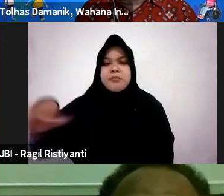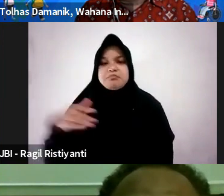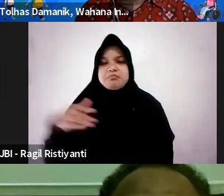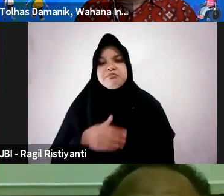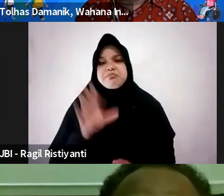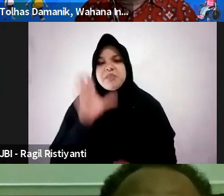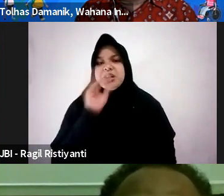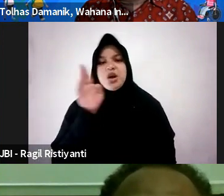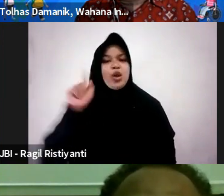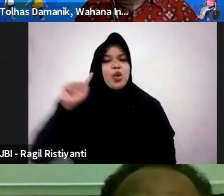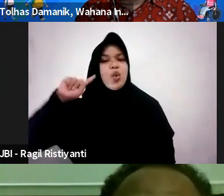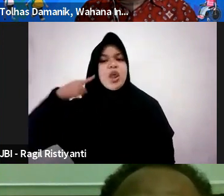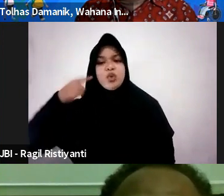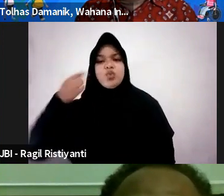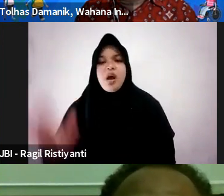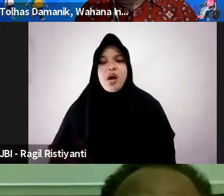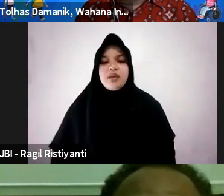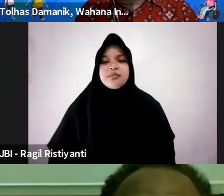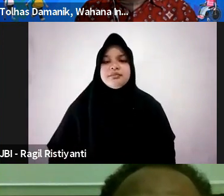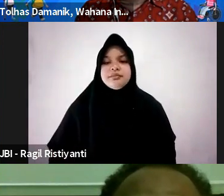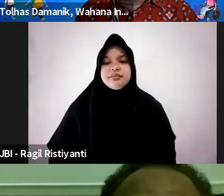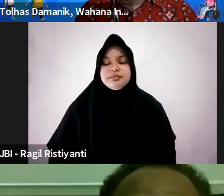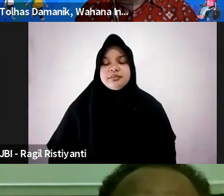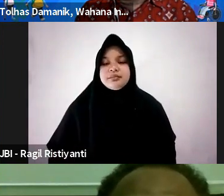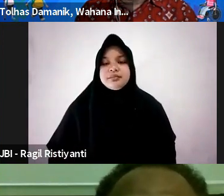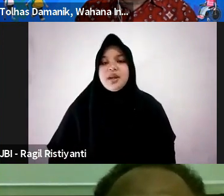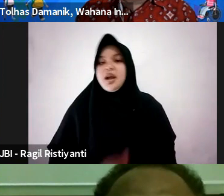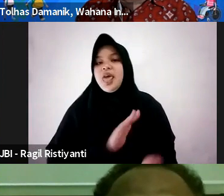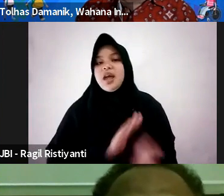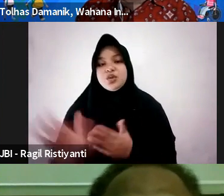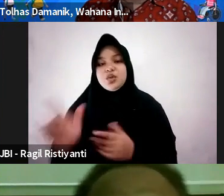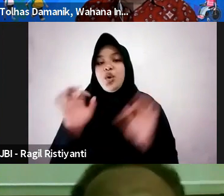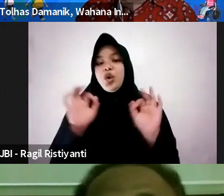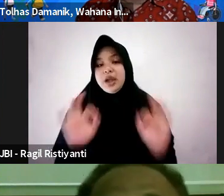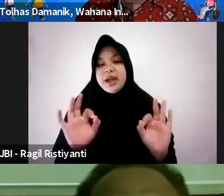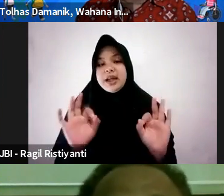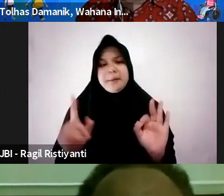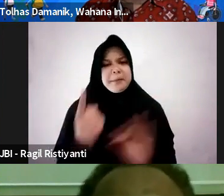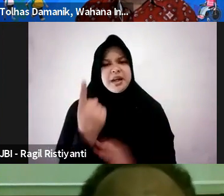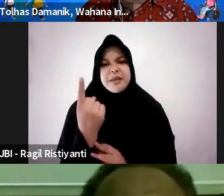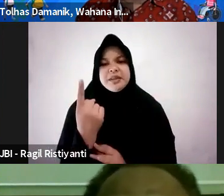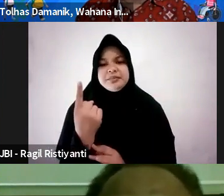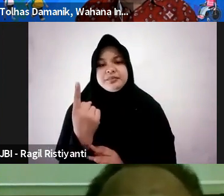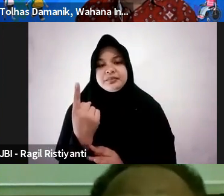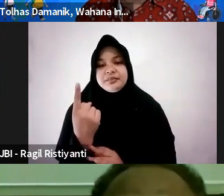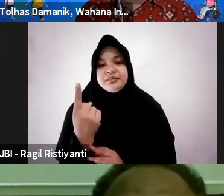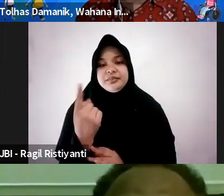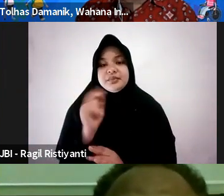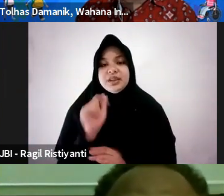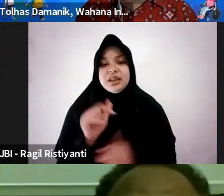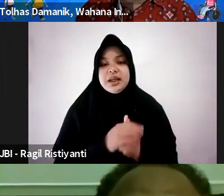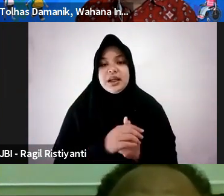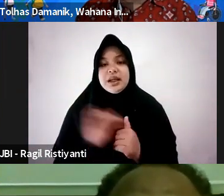tulip.com mdiv Saloka Celakanya kau disini Oke jadi paling pertama yang saya ini sendiri adalah